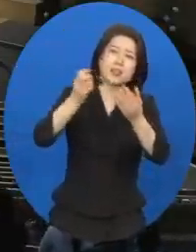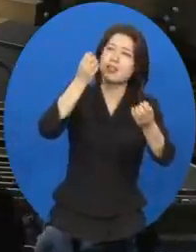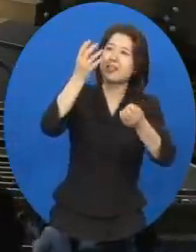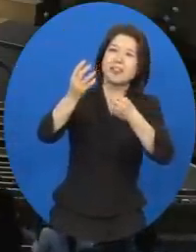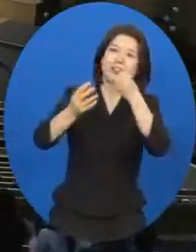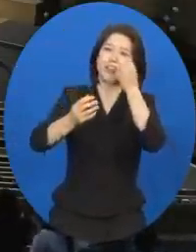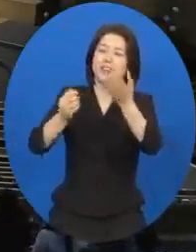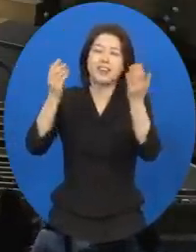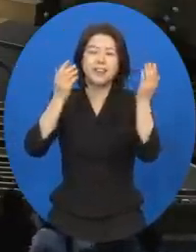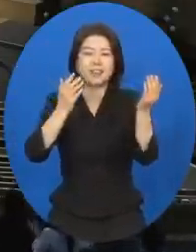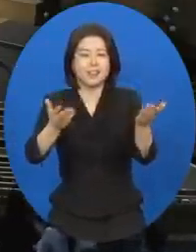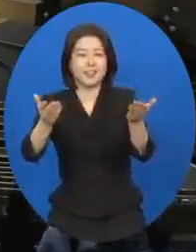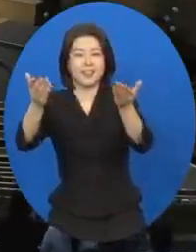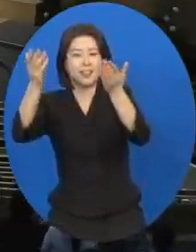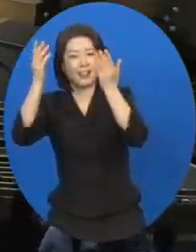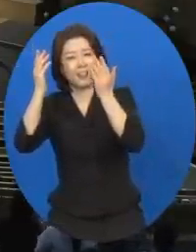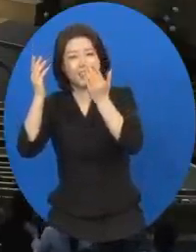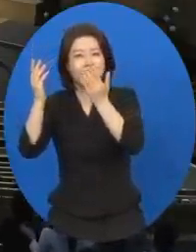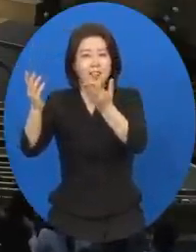찬양합니다.